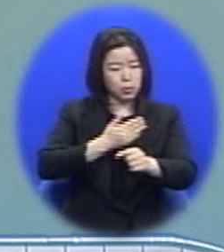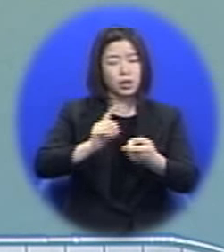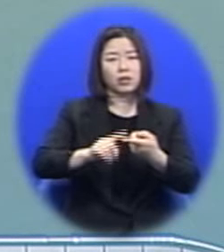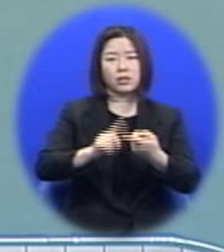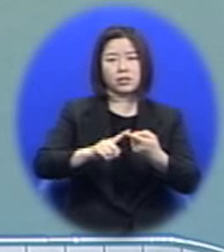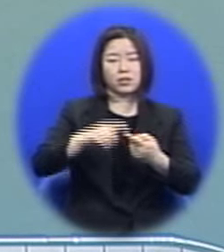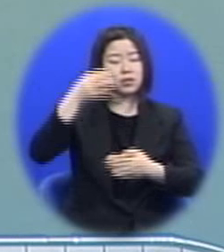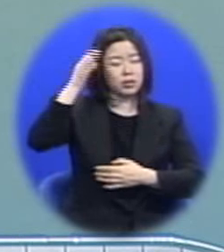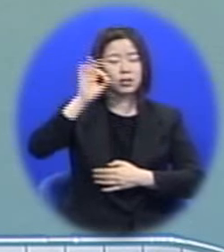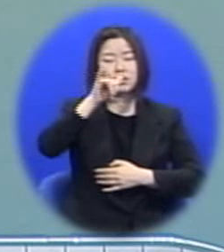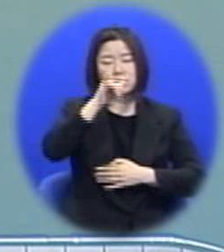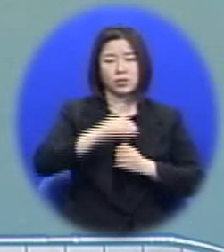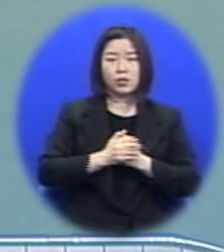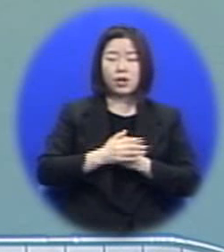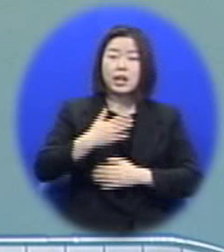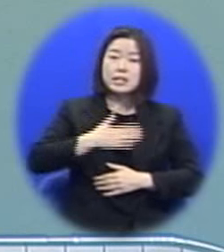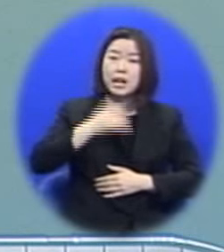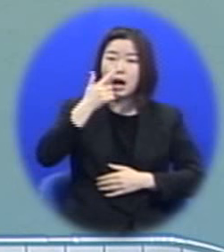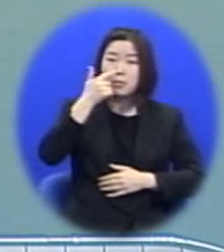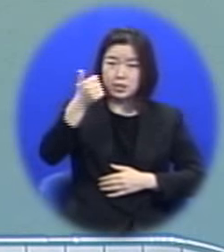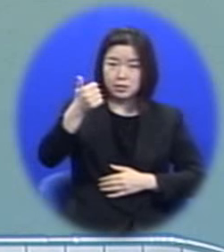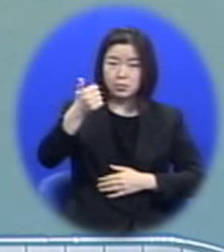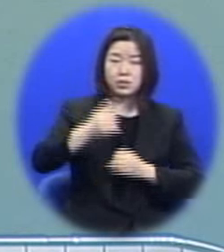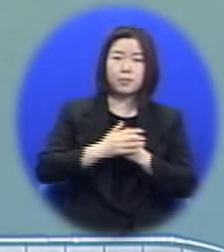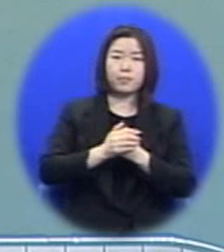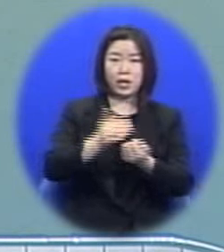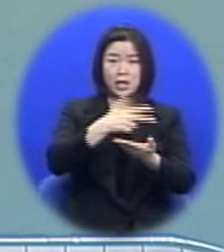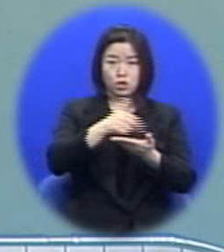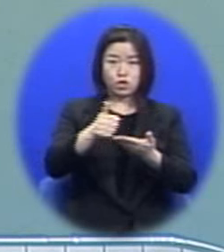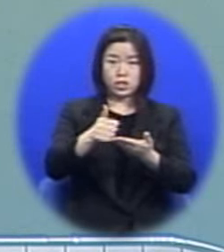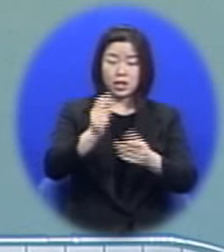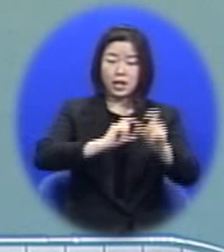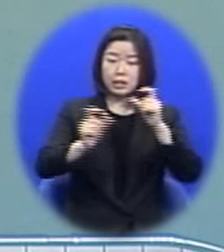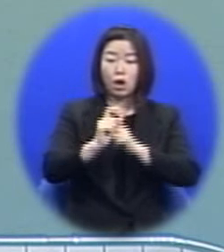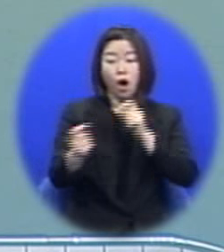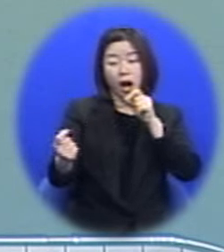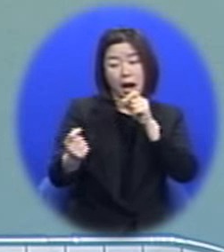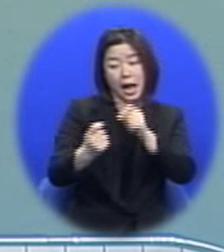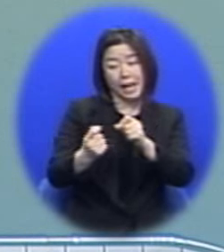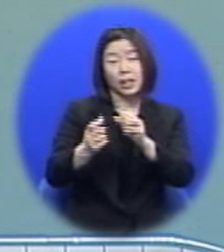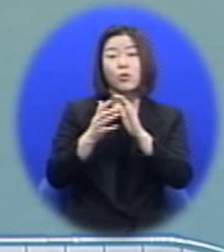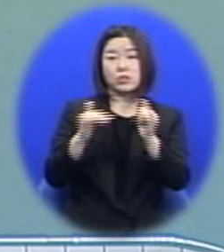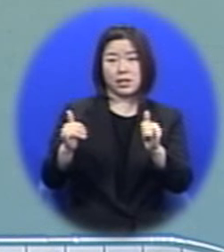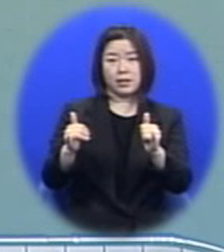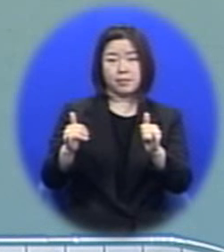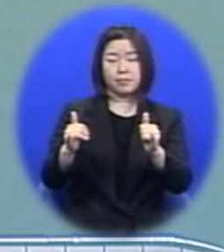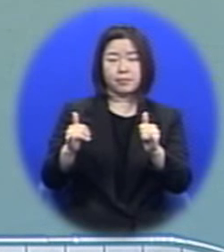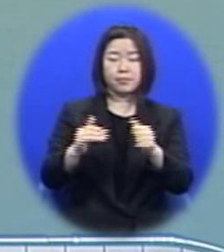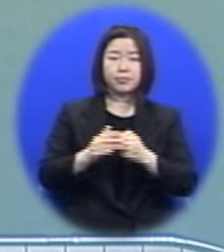알았어요. 저희 아버님은 주님과 더 가까우셨던 분이셨던 거예요.